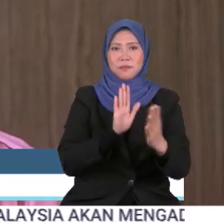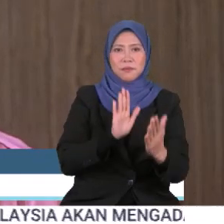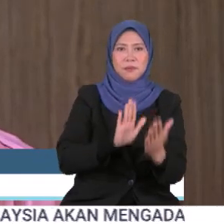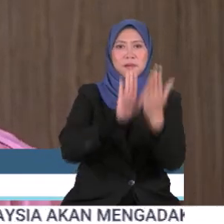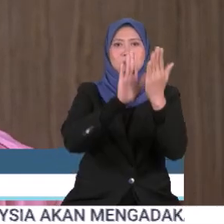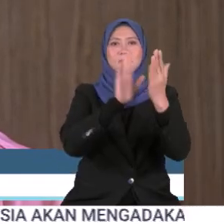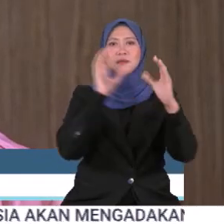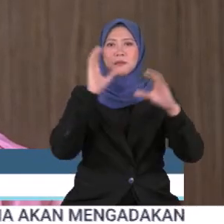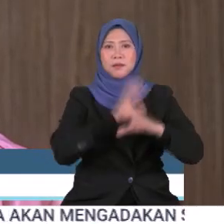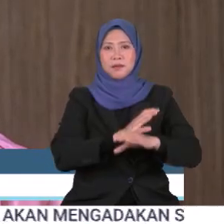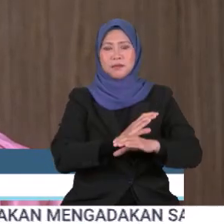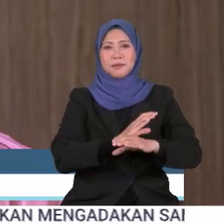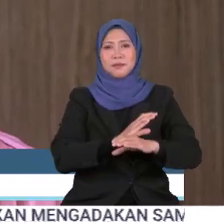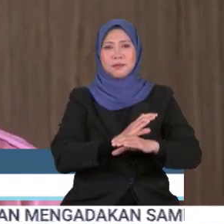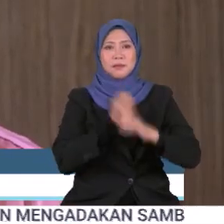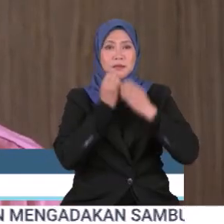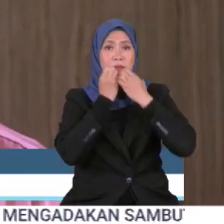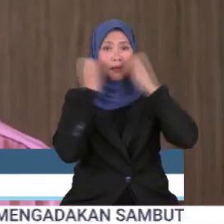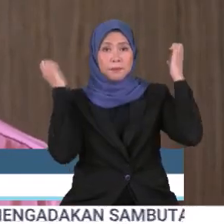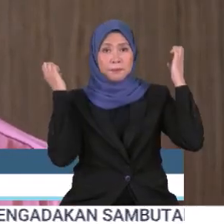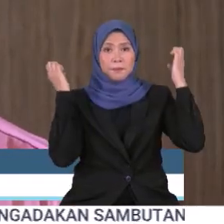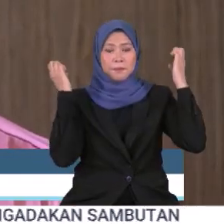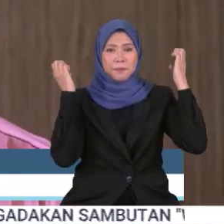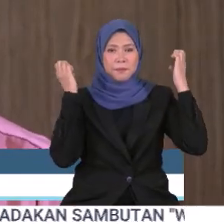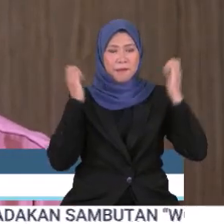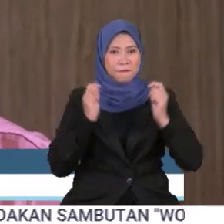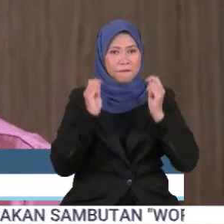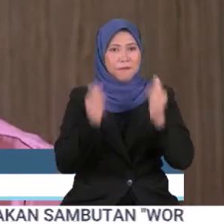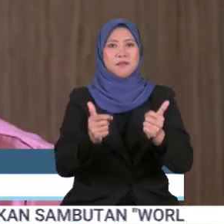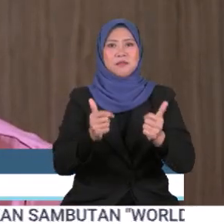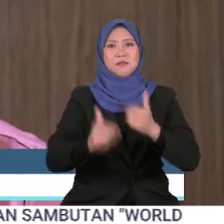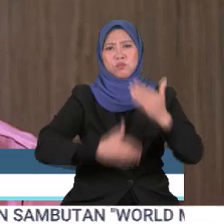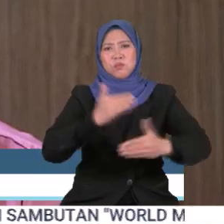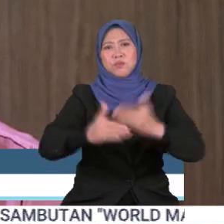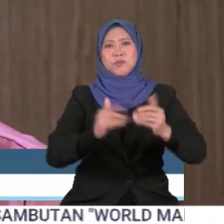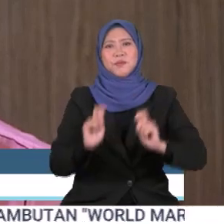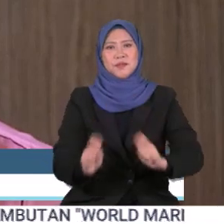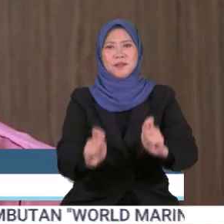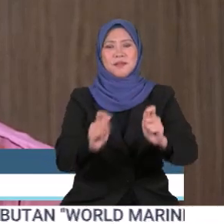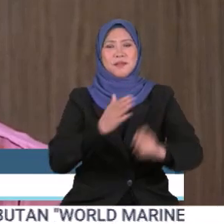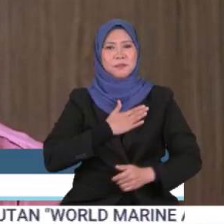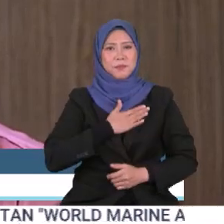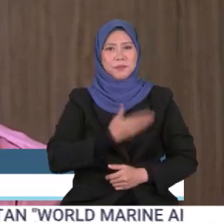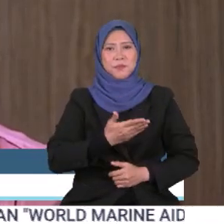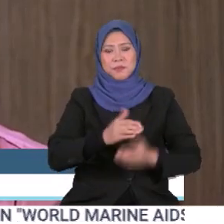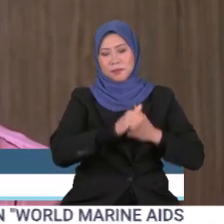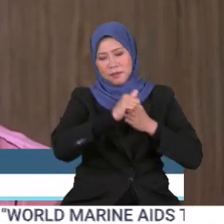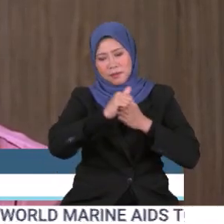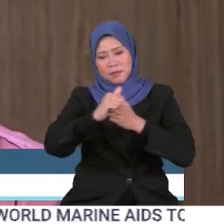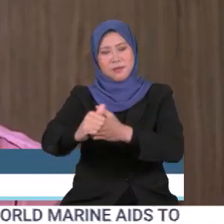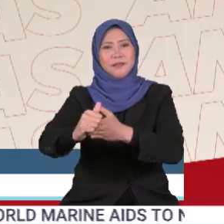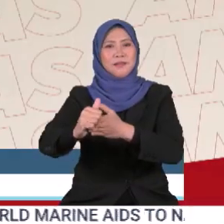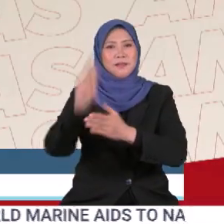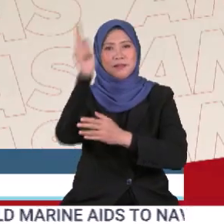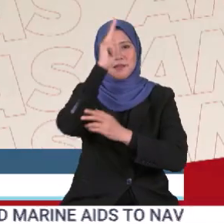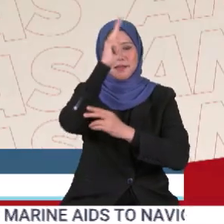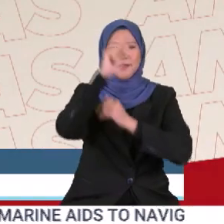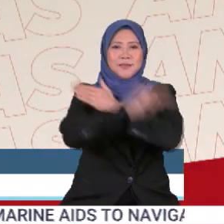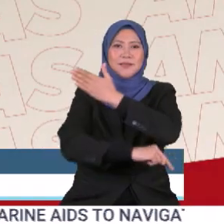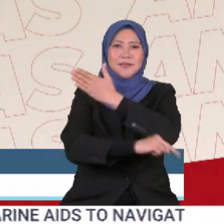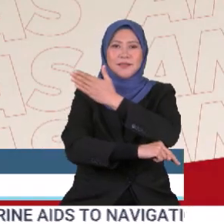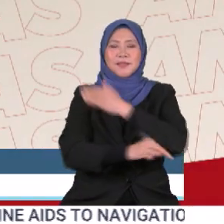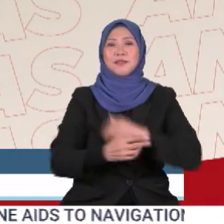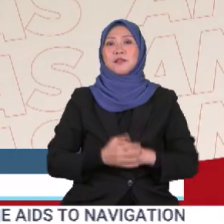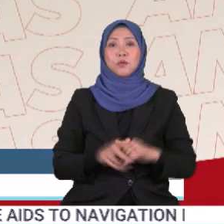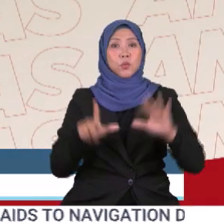cabaran terbukti cekap terbukti tangkas dan terbukti berwibawa mengemudi kerajaan Negeri